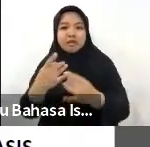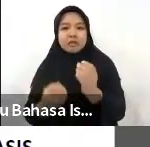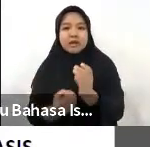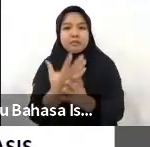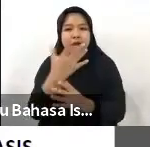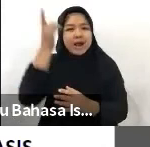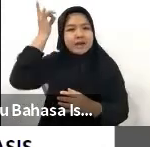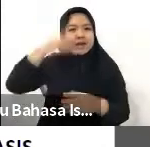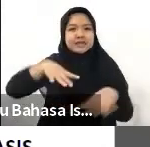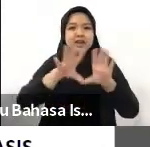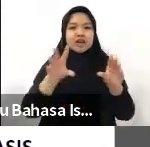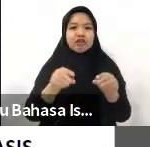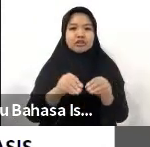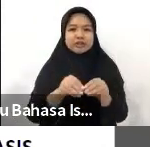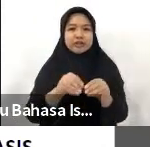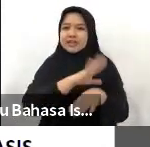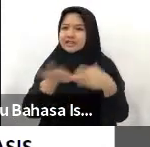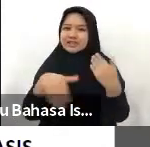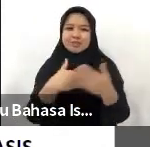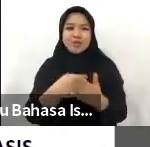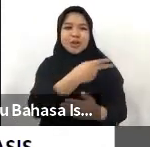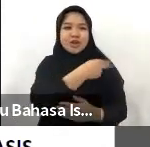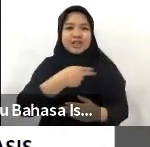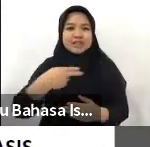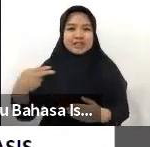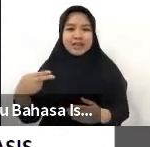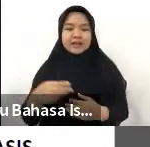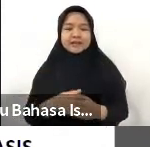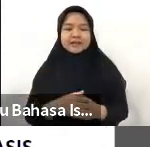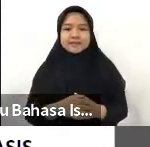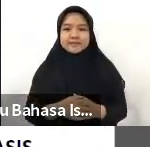desa inklusif ke seluruh Indonesia. Lanjut.